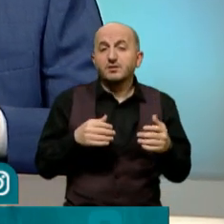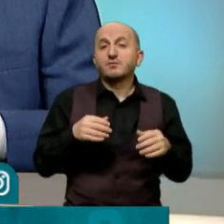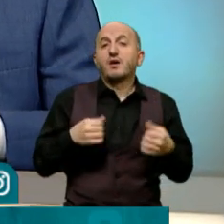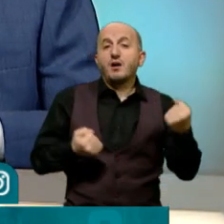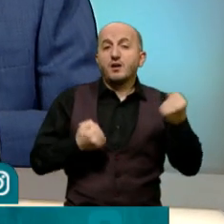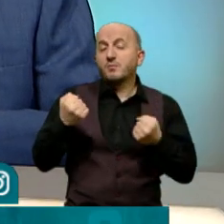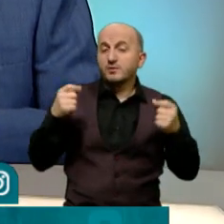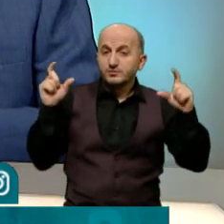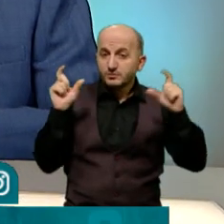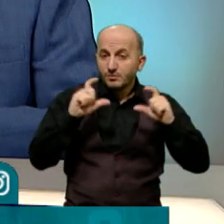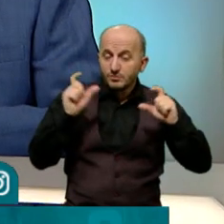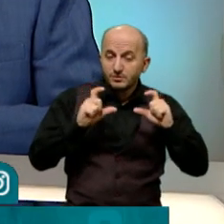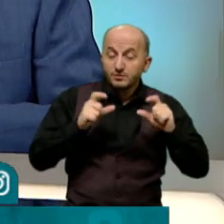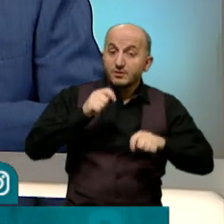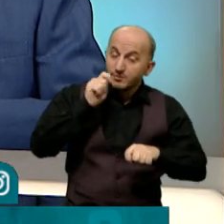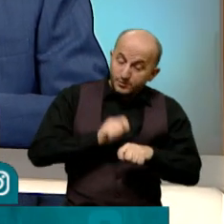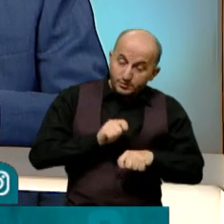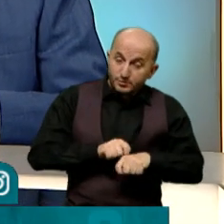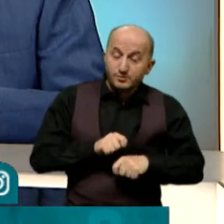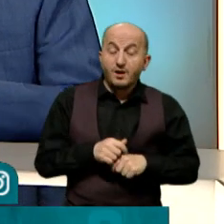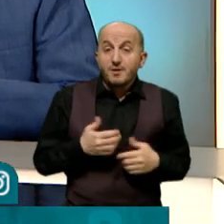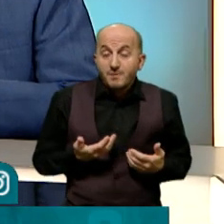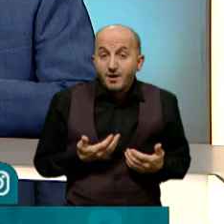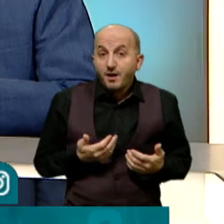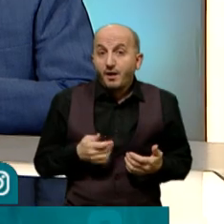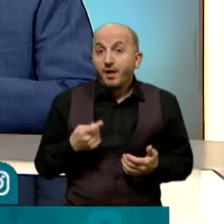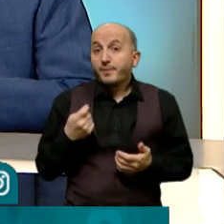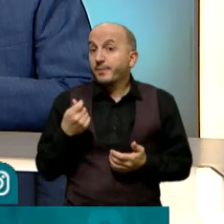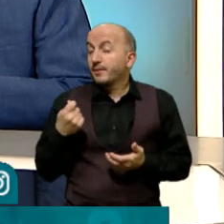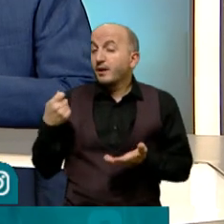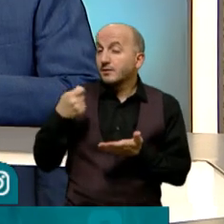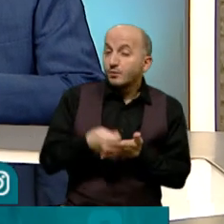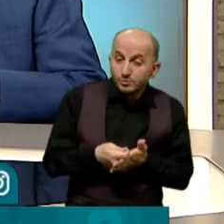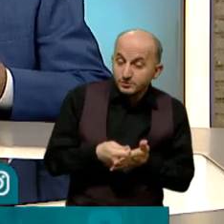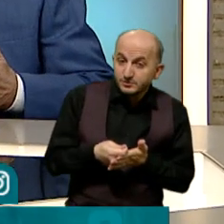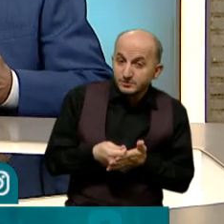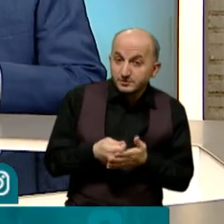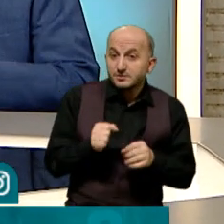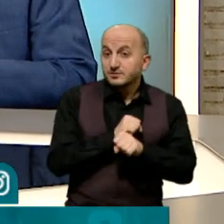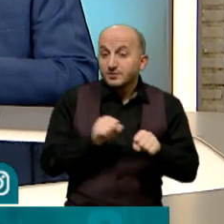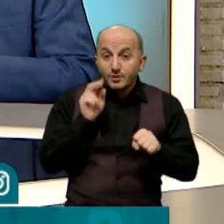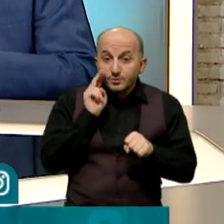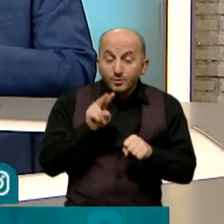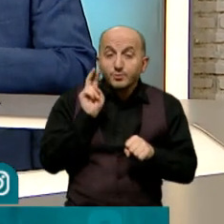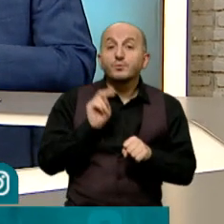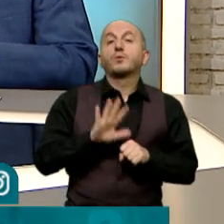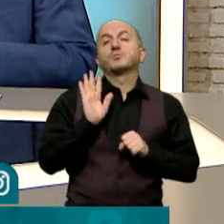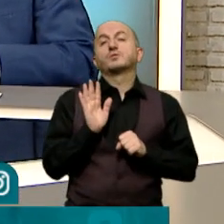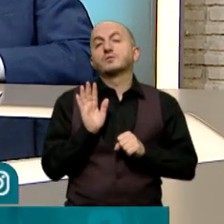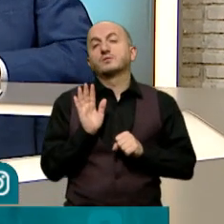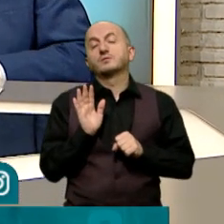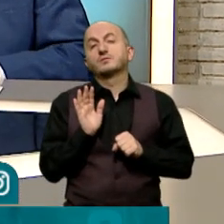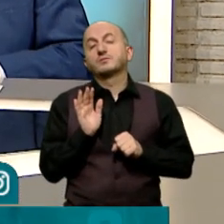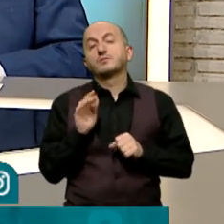kaskodur, benzeridir, bir sigorta yapıyorsunuz. Ama ne kadar ödeyeceğiniz veya zarar görüp görmeyeceğiniz ödeyeceğiniz belli